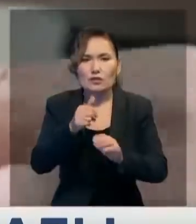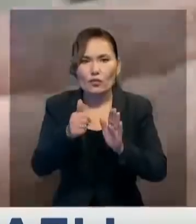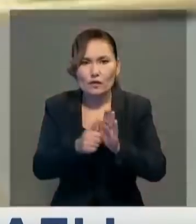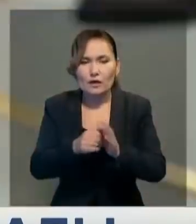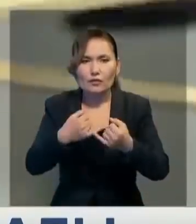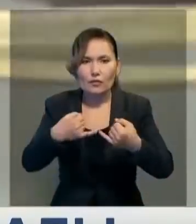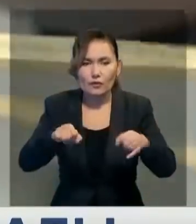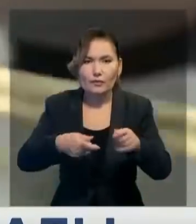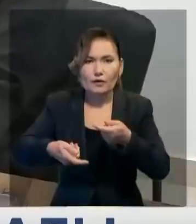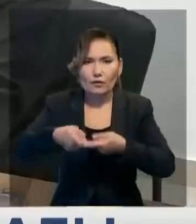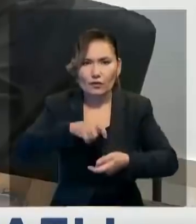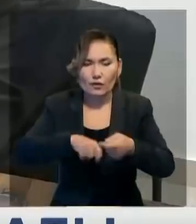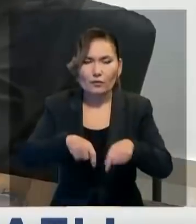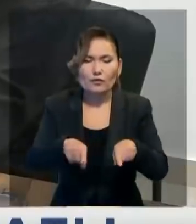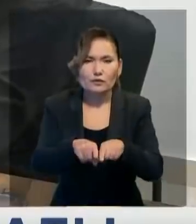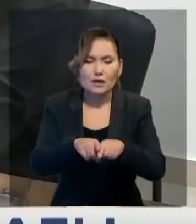өрім. 32 өрім